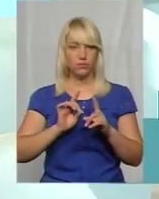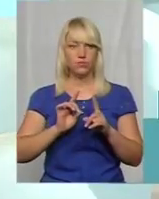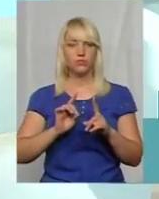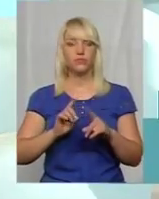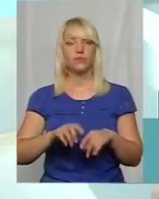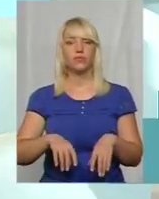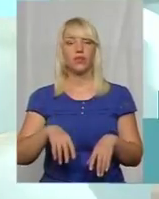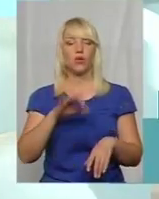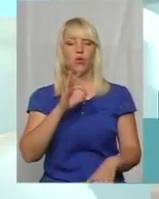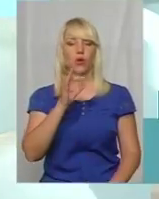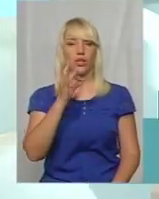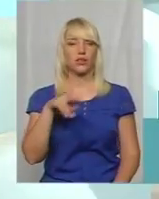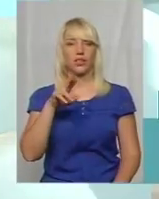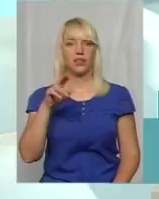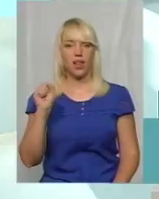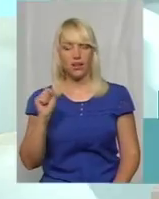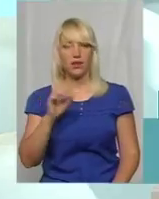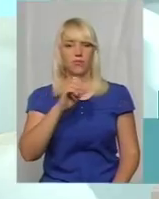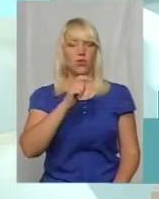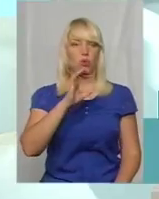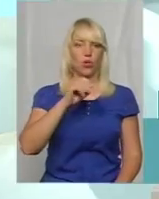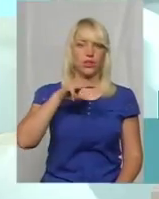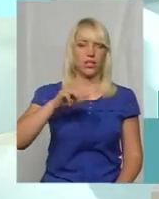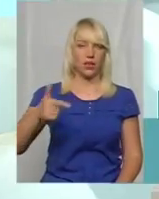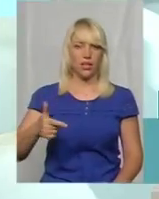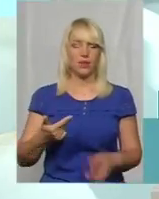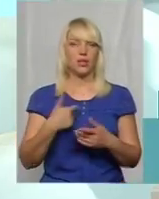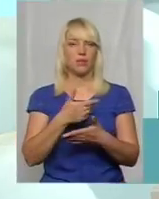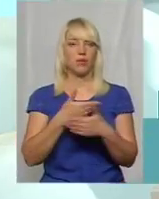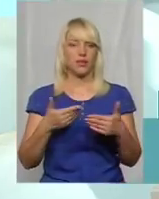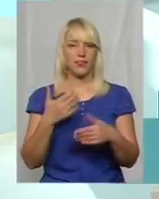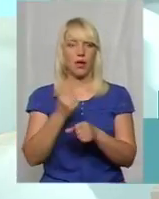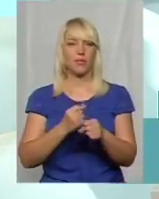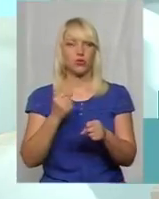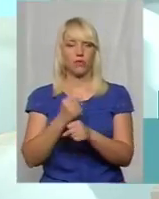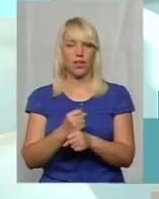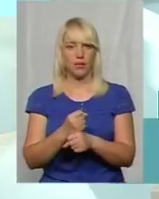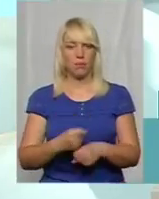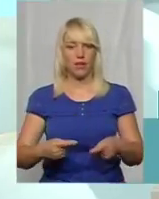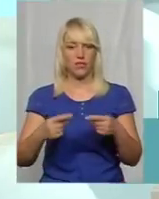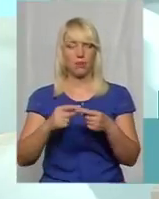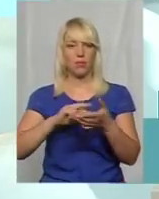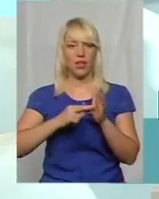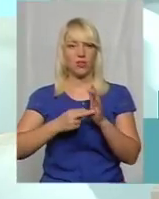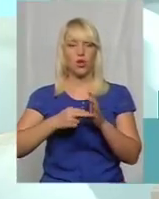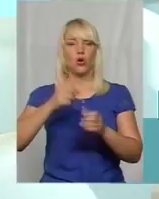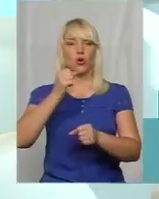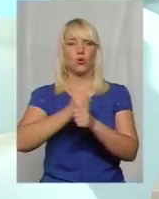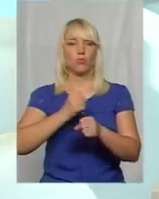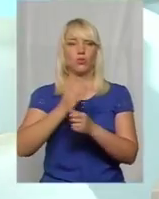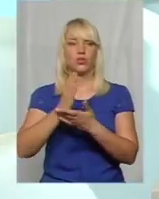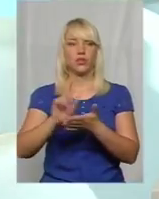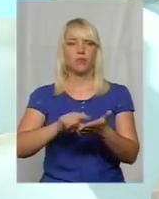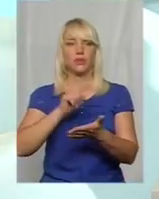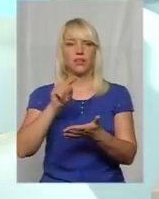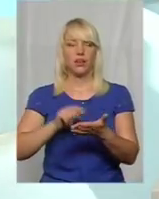голови РДА, так і ОТГ. Ми вже напрацювали певні план роботи. Є питання,